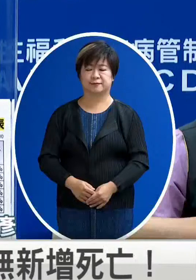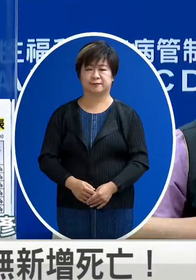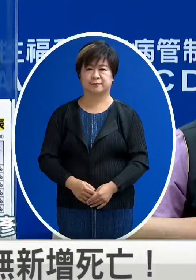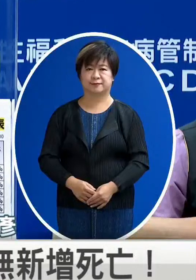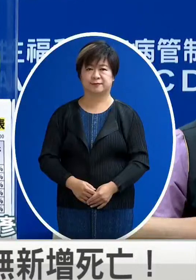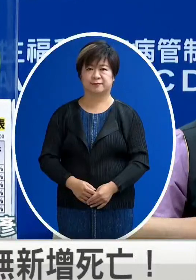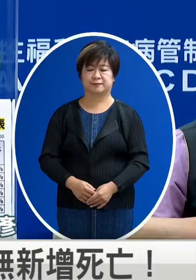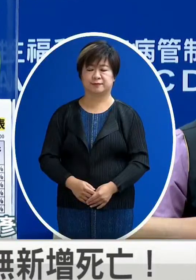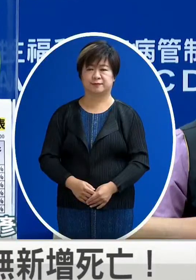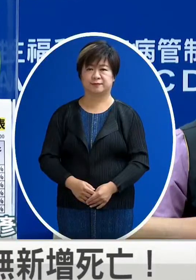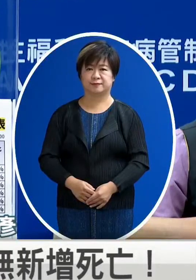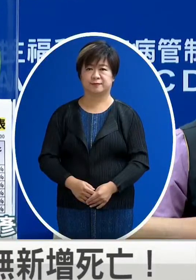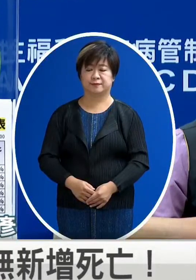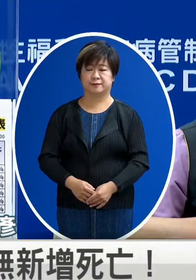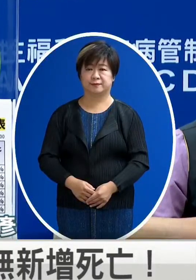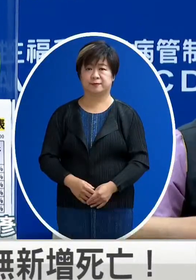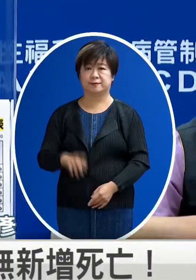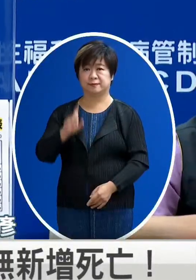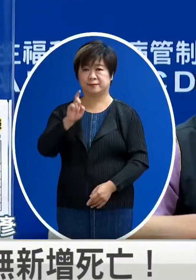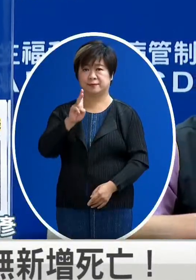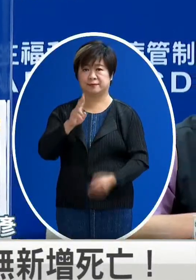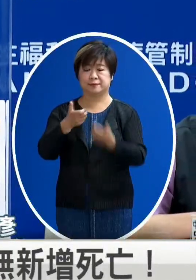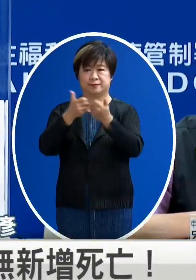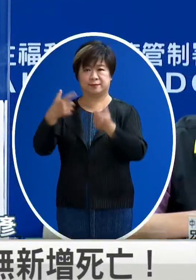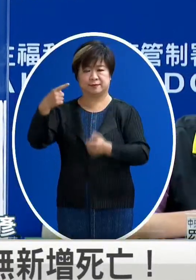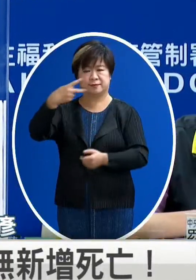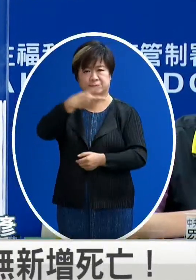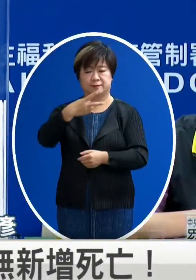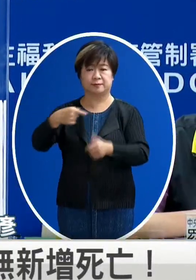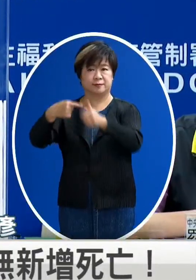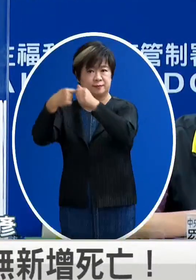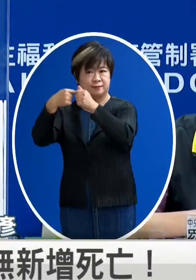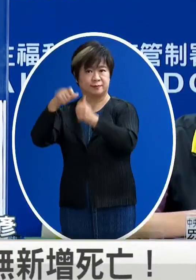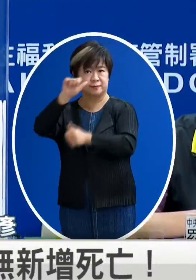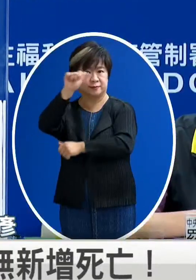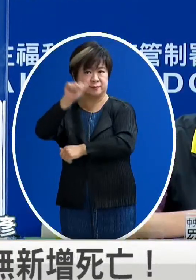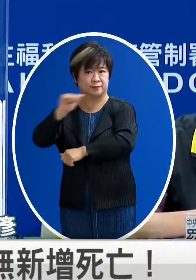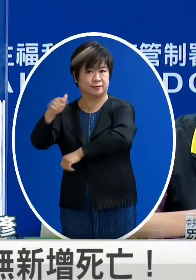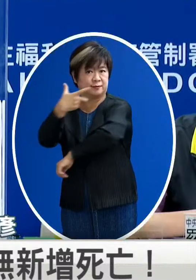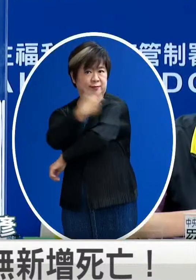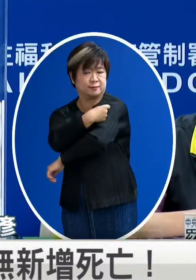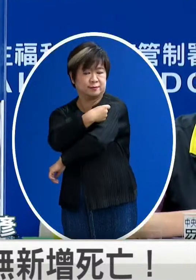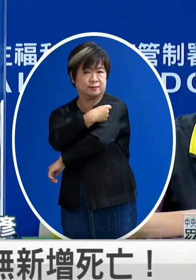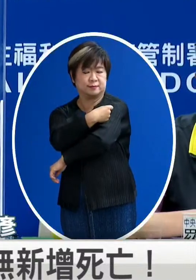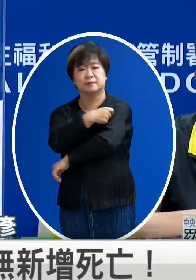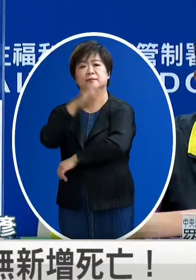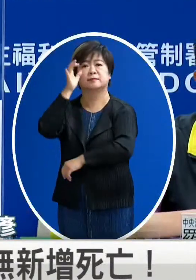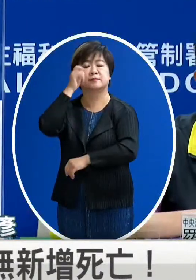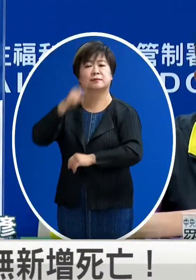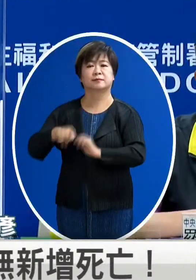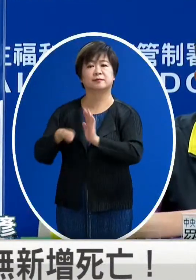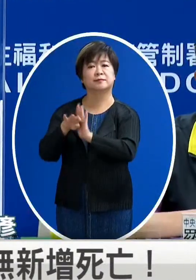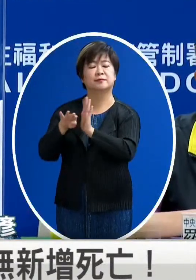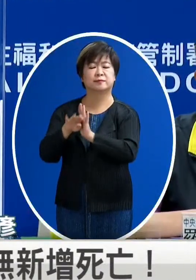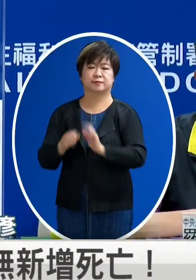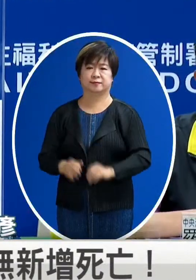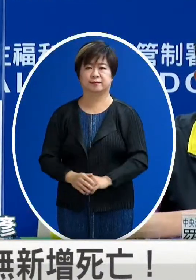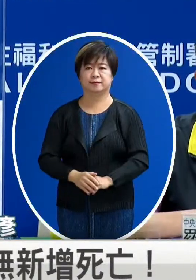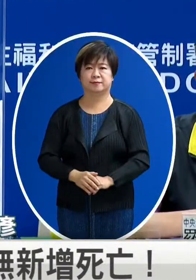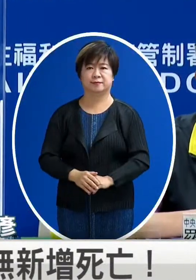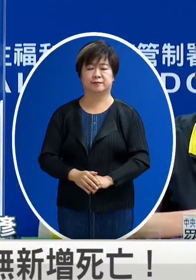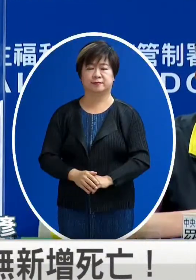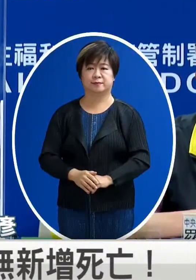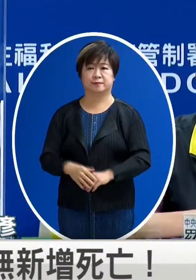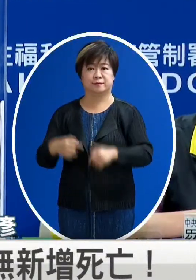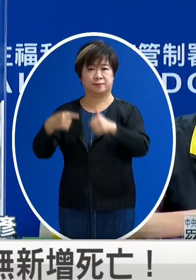我们就第十二期第一阶段 A 例，我们先看右手边 A 例的部分。那